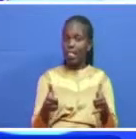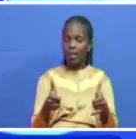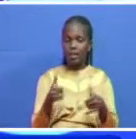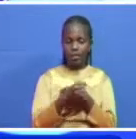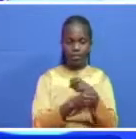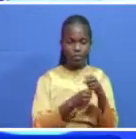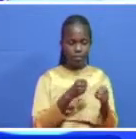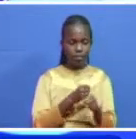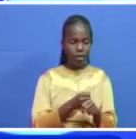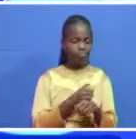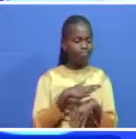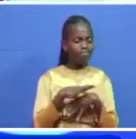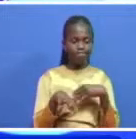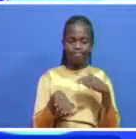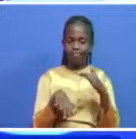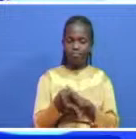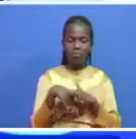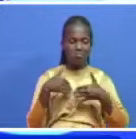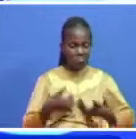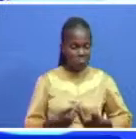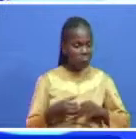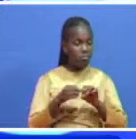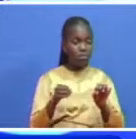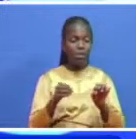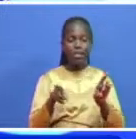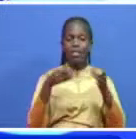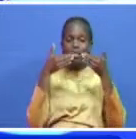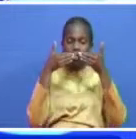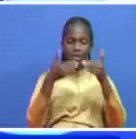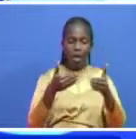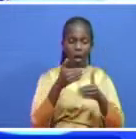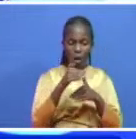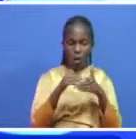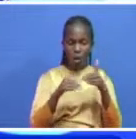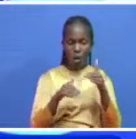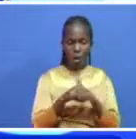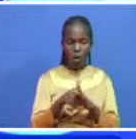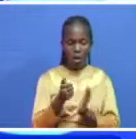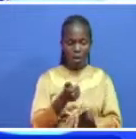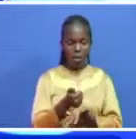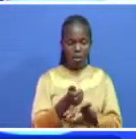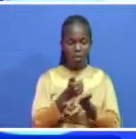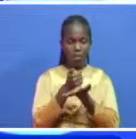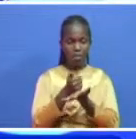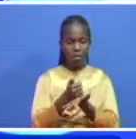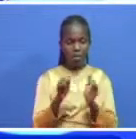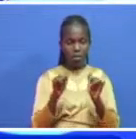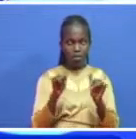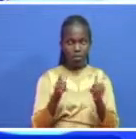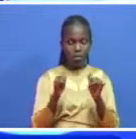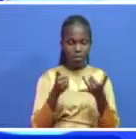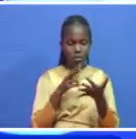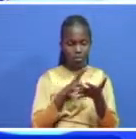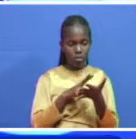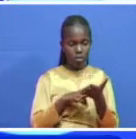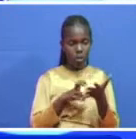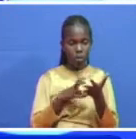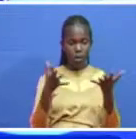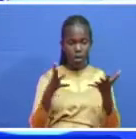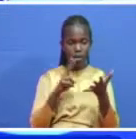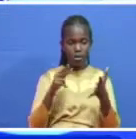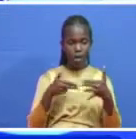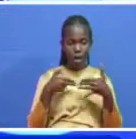mwakani usugu nde vate kulela mubia we mwanya kwa alama tonye dhasia tukavikia na kububa Vilingi valatu edhi